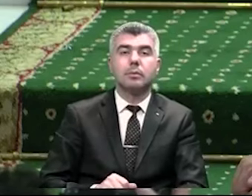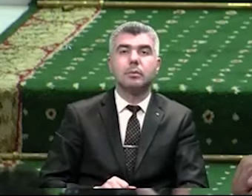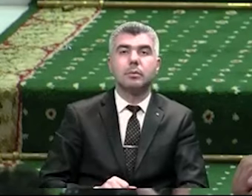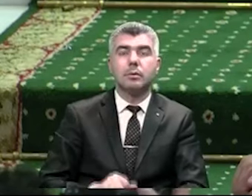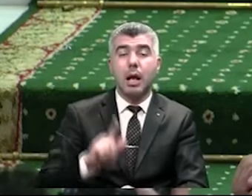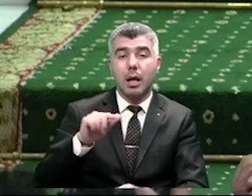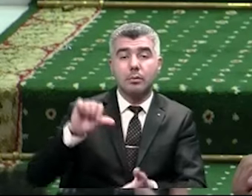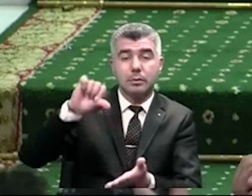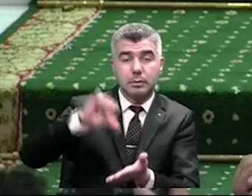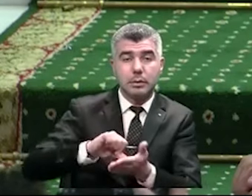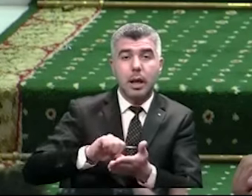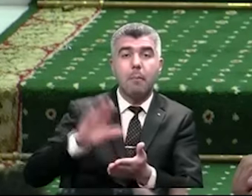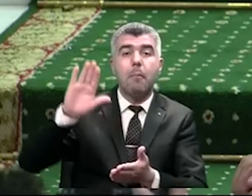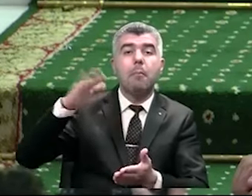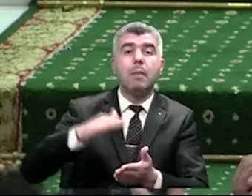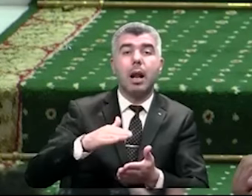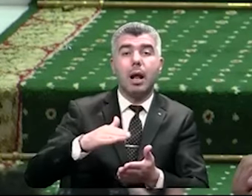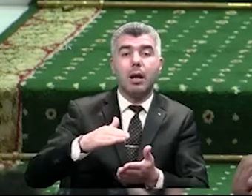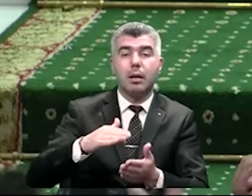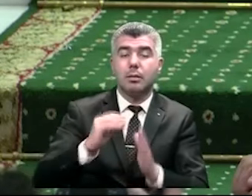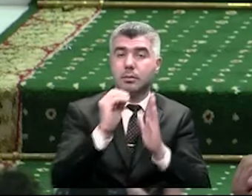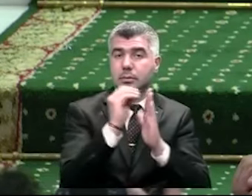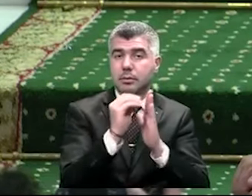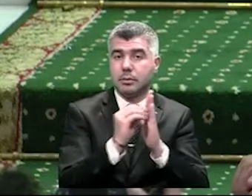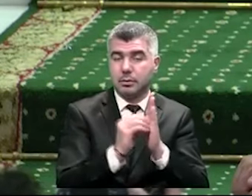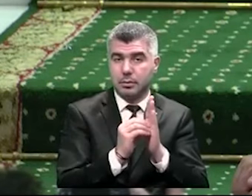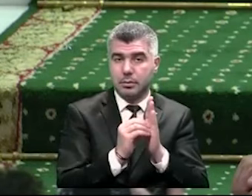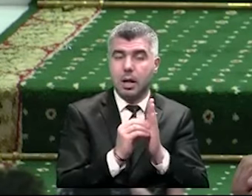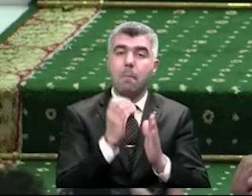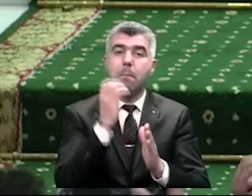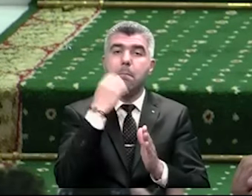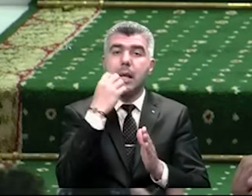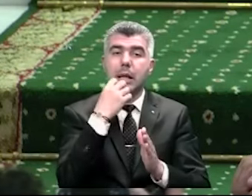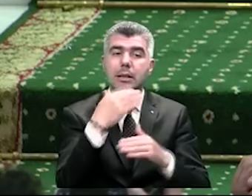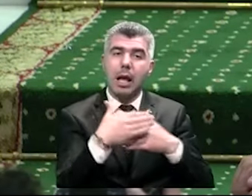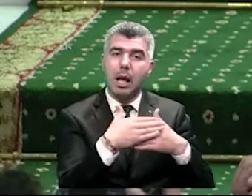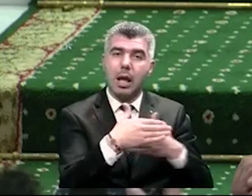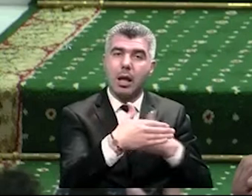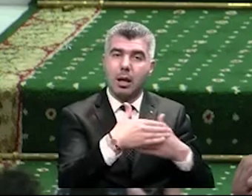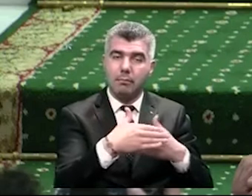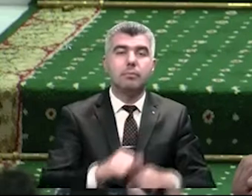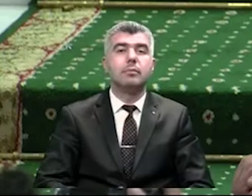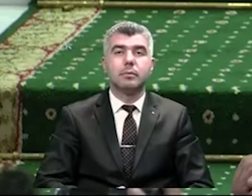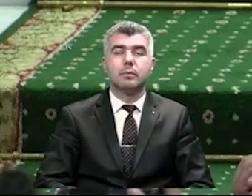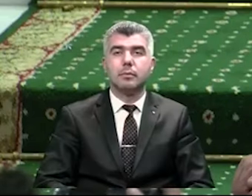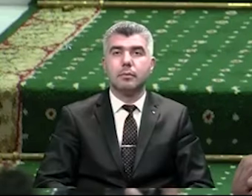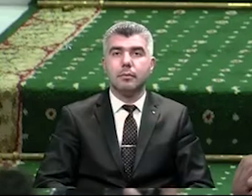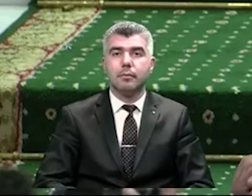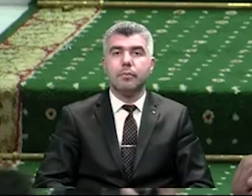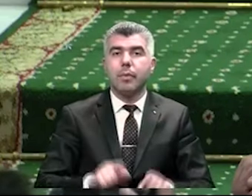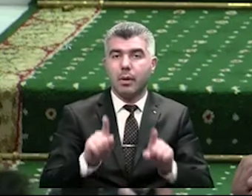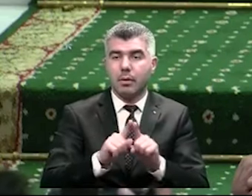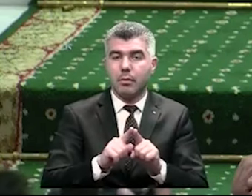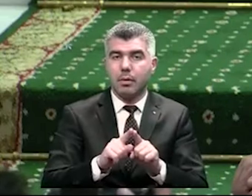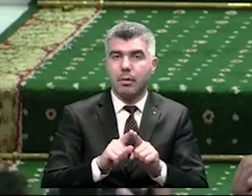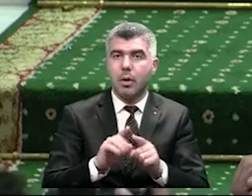داخل اقليم بن ملال واقليم ميدلت فهي وكذلك بالطبع درعه تفيلات هذا